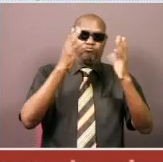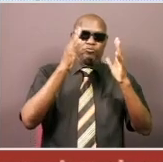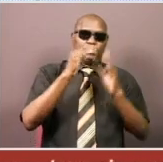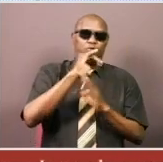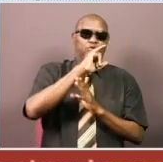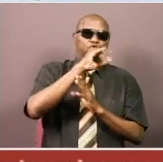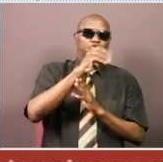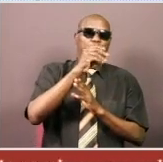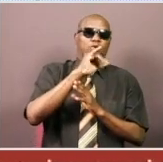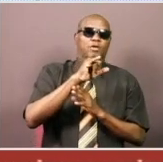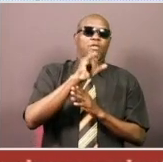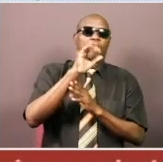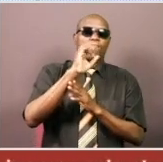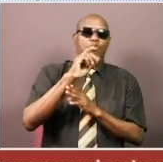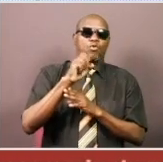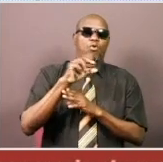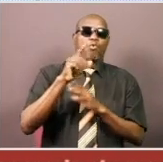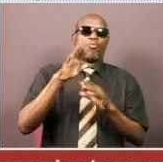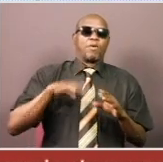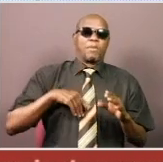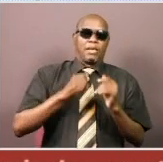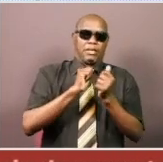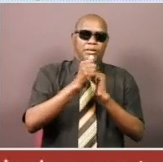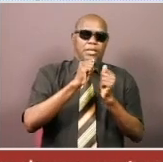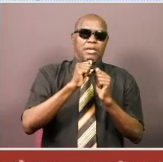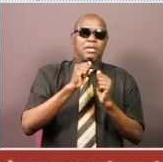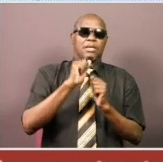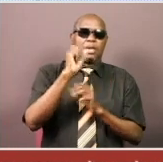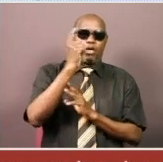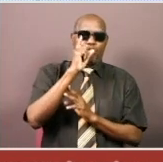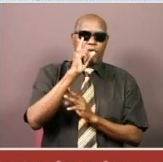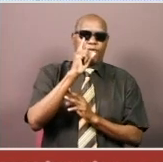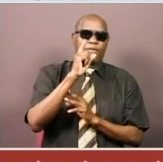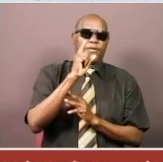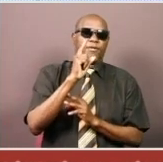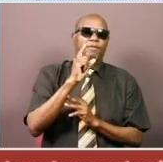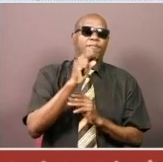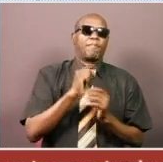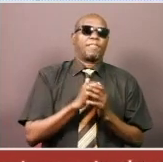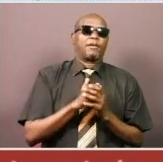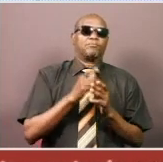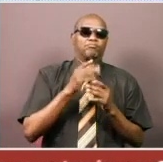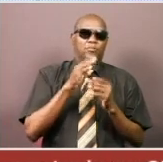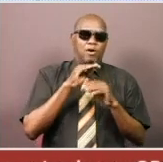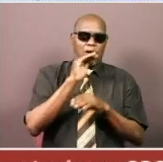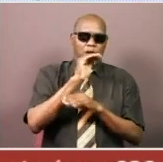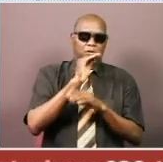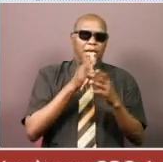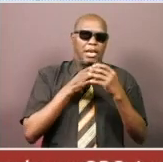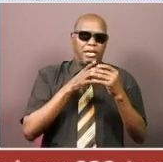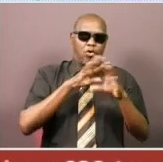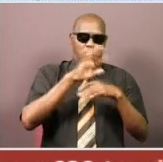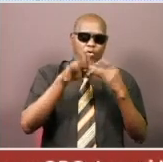Joyful Women eneo la Kasarani jijini Nairobi, ambapo pia ameahidi kuunganisha viongozi wote nchini ili